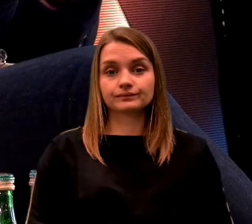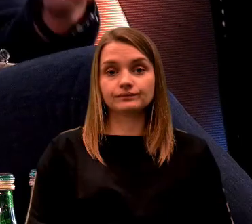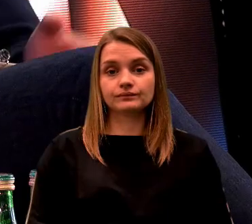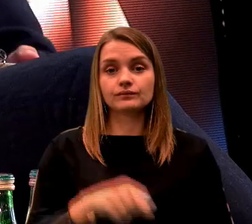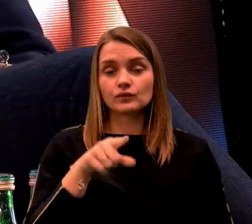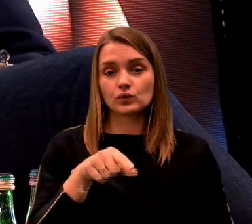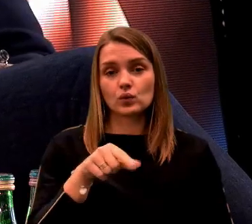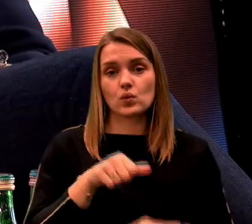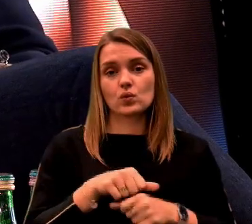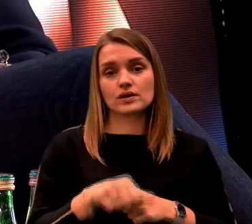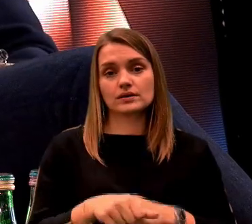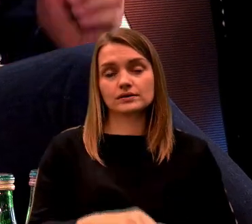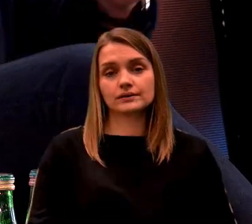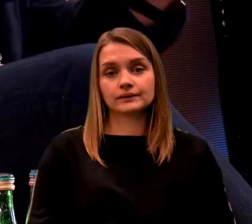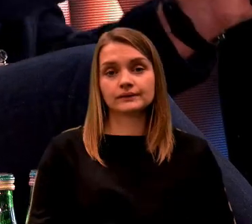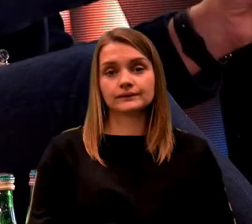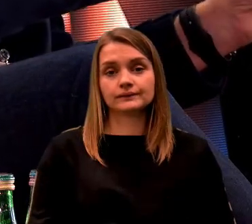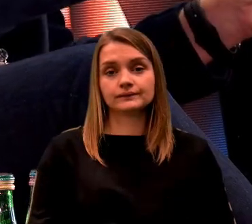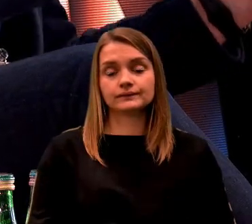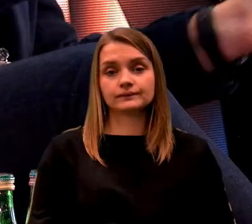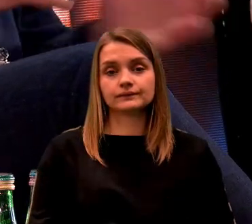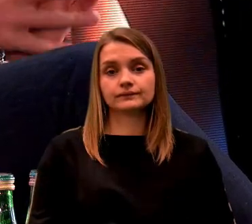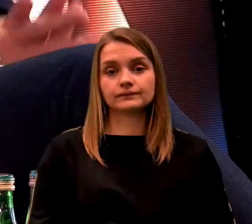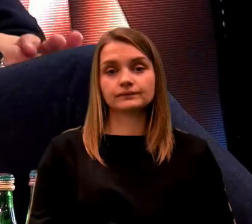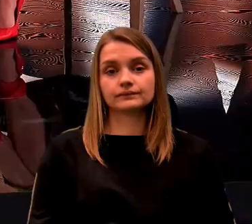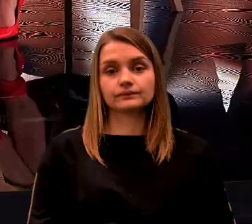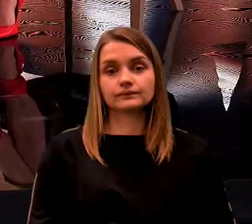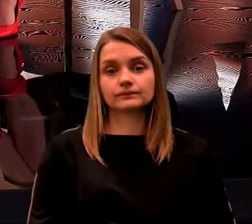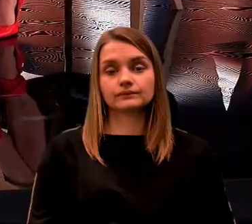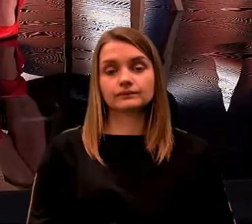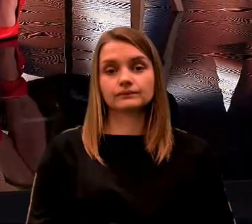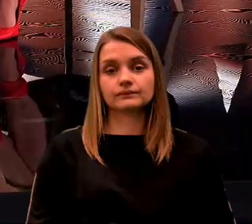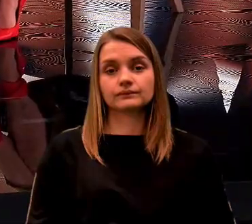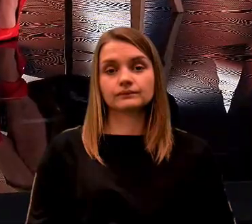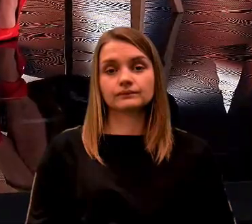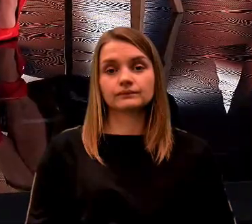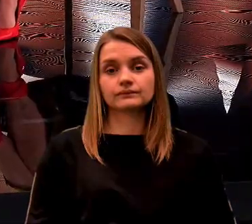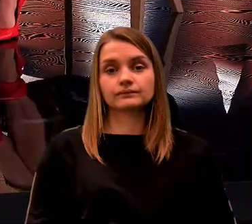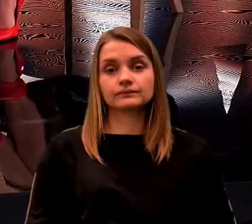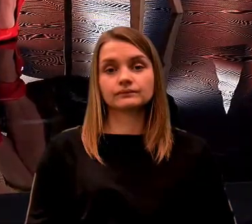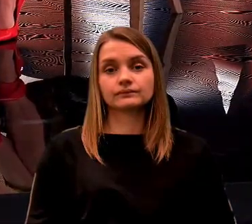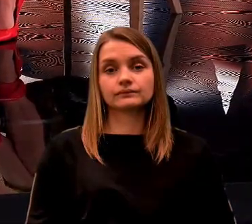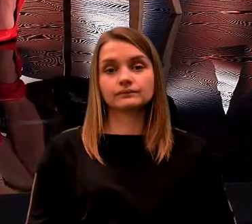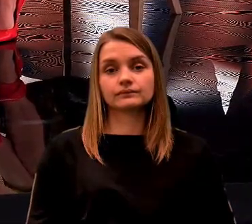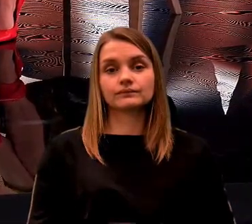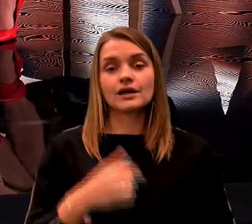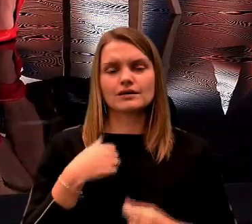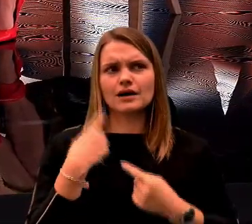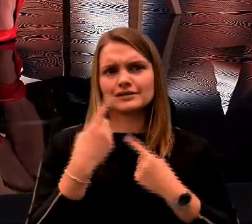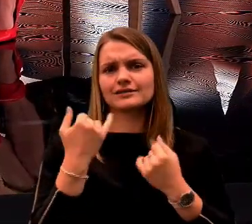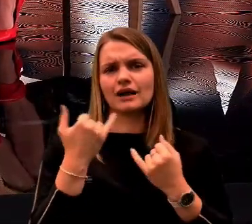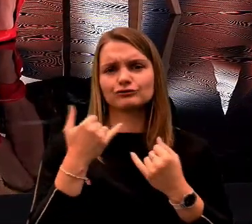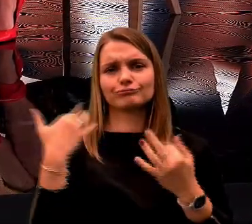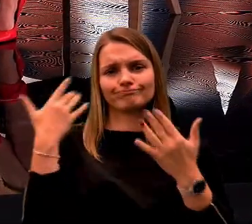tu jest. Się wyrywa Agnieszka do wypowiedzi Marzena, więc tam. Myślę sobie, znaczy ja w ogóle jestem z natury optymistką,